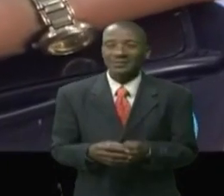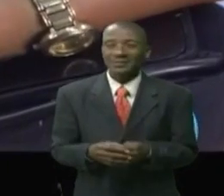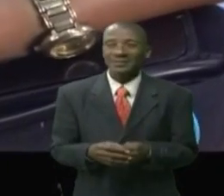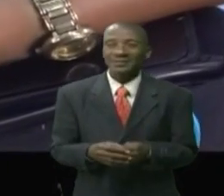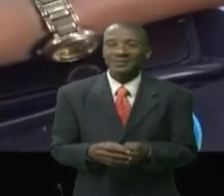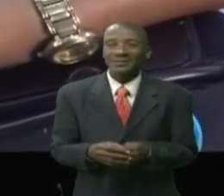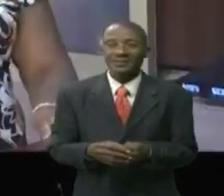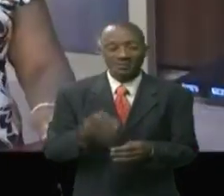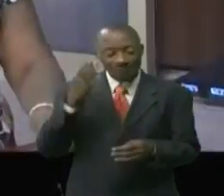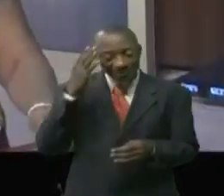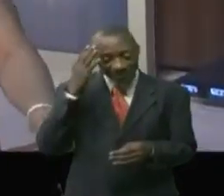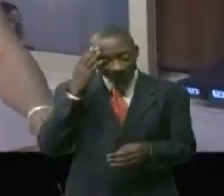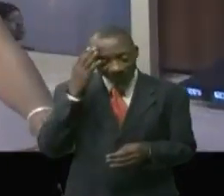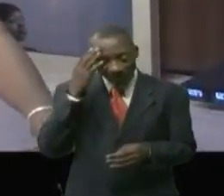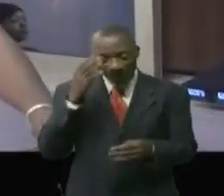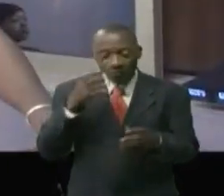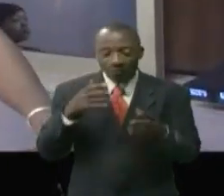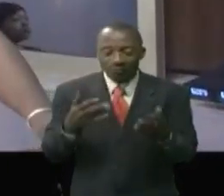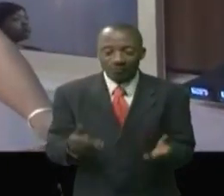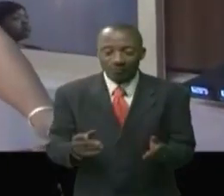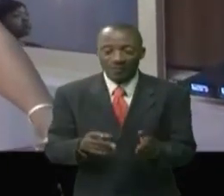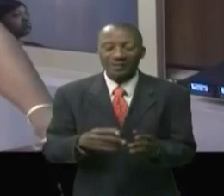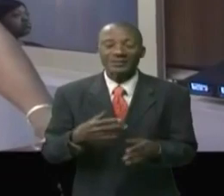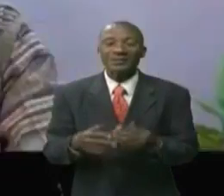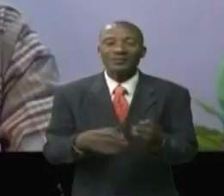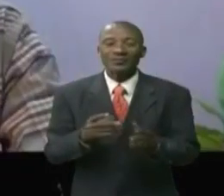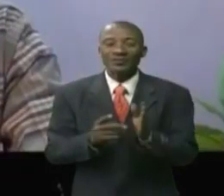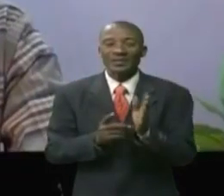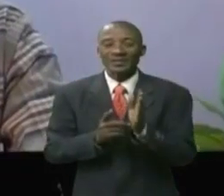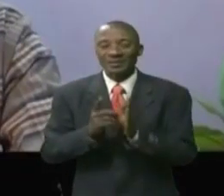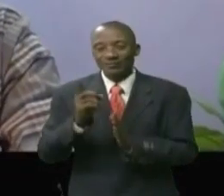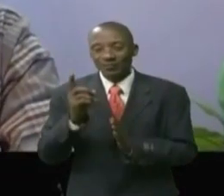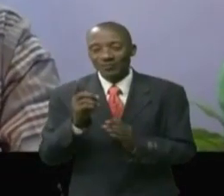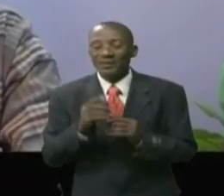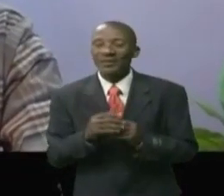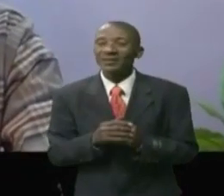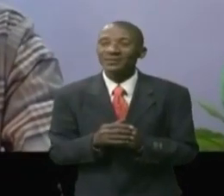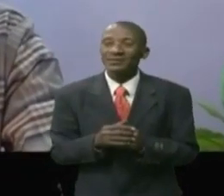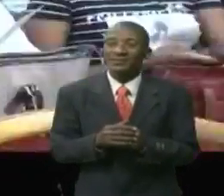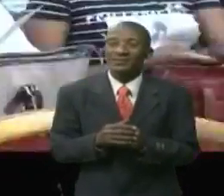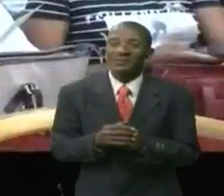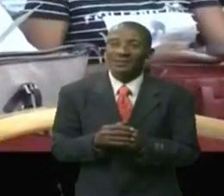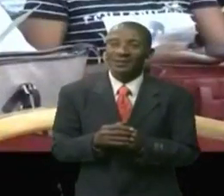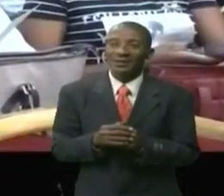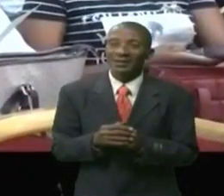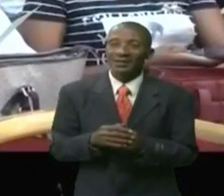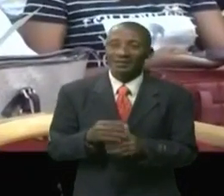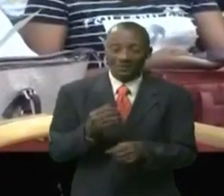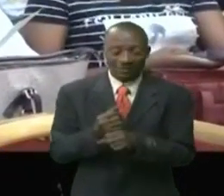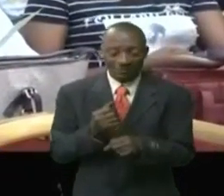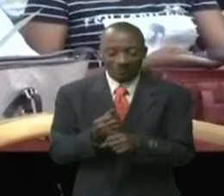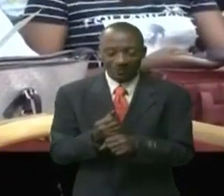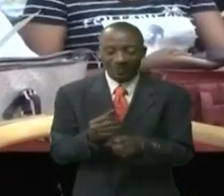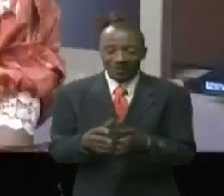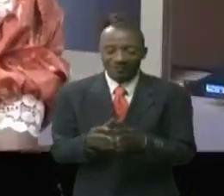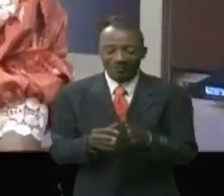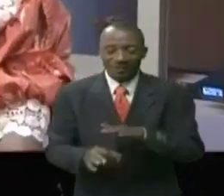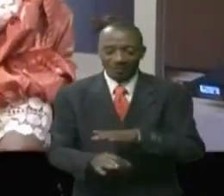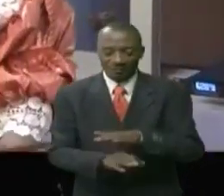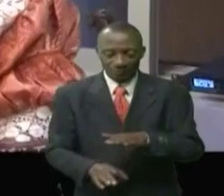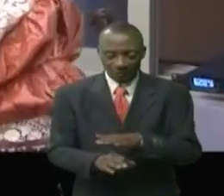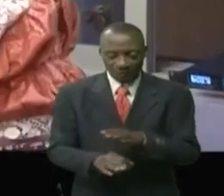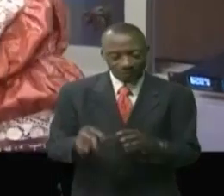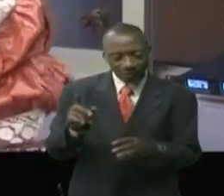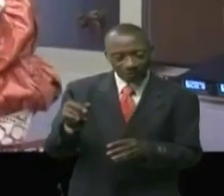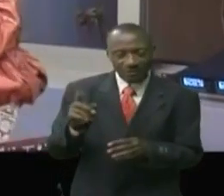confrontées à d'énormes difficultés lorsqu'elle entrre dans le secteur de la restauration la Fondation femme de droit par sa